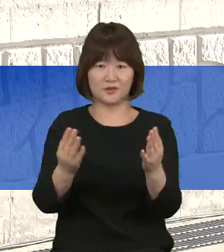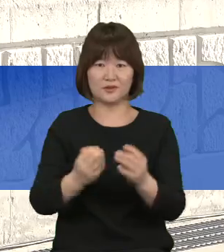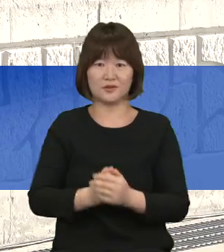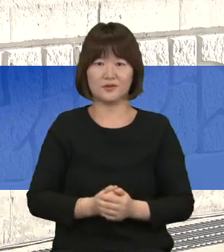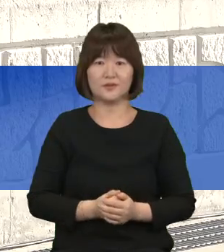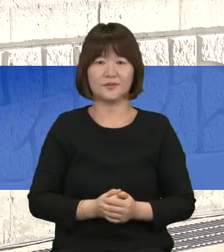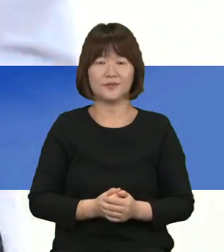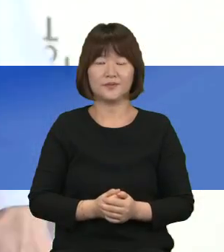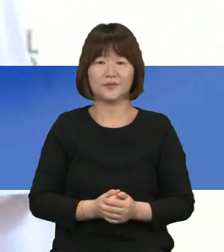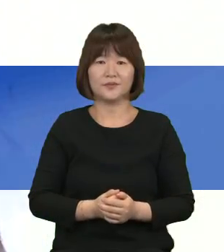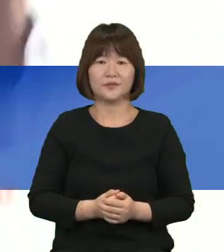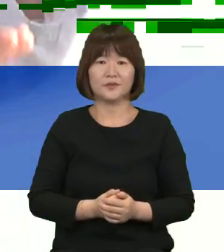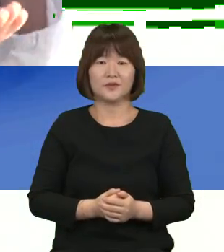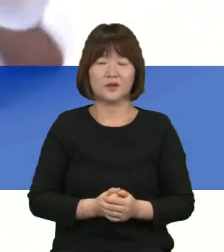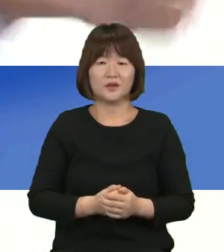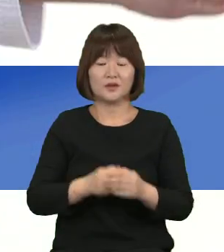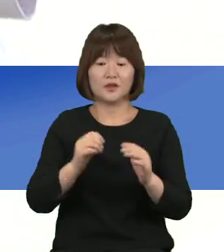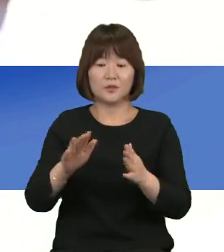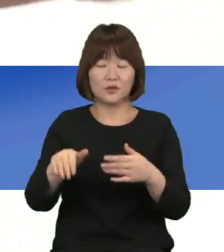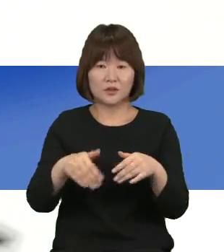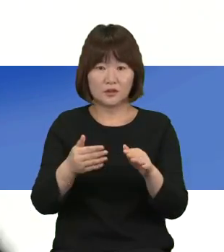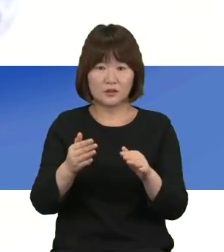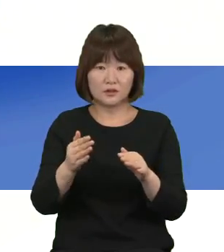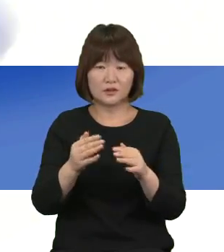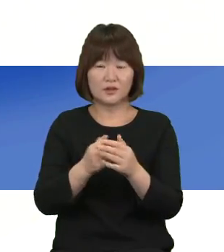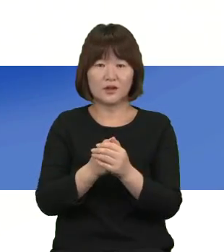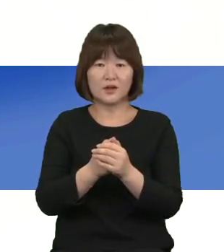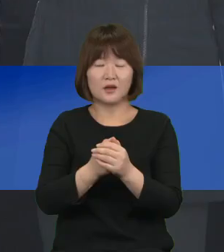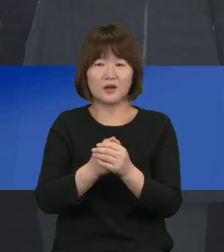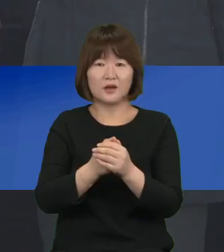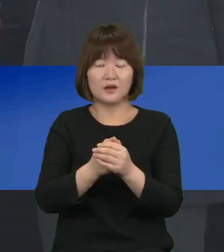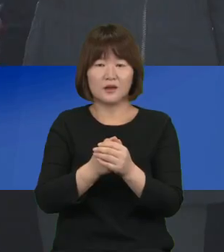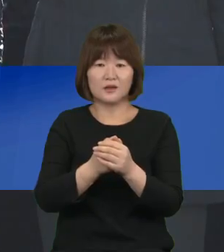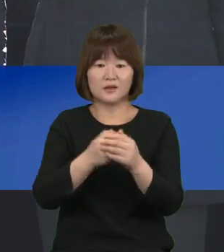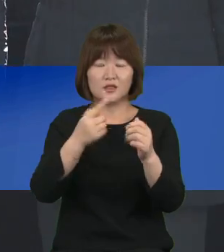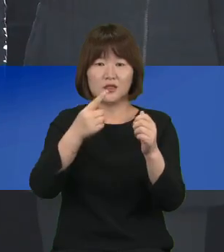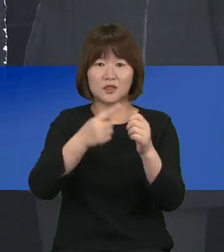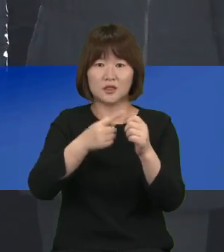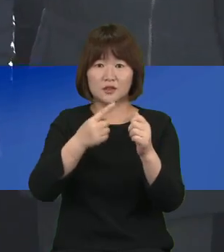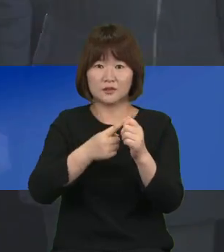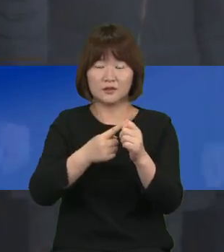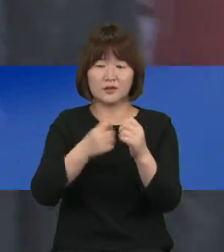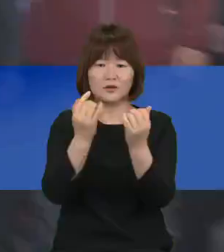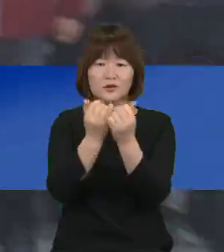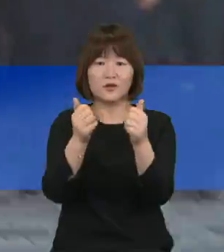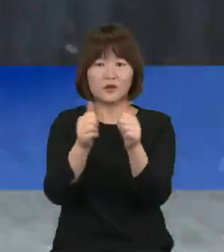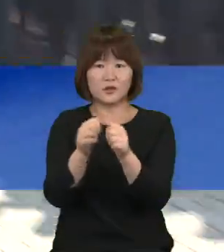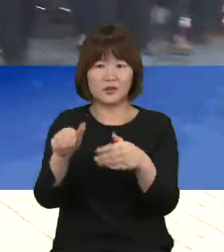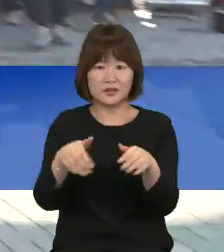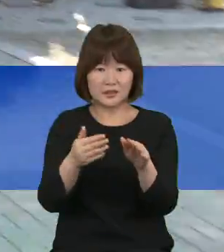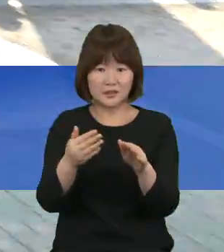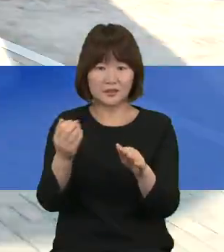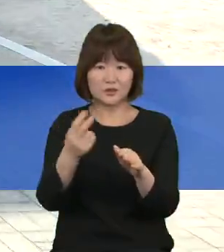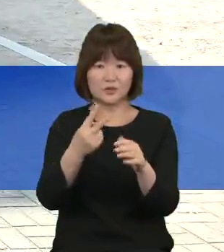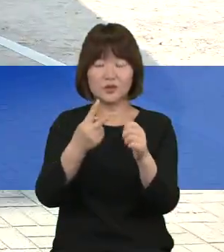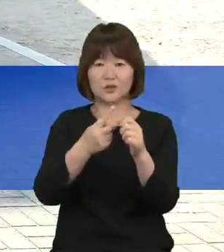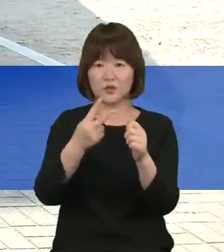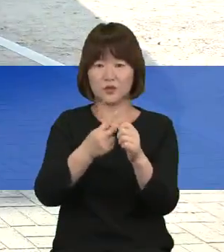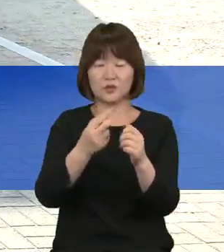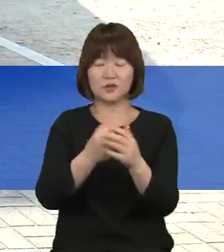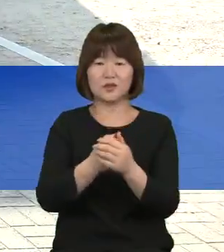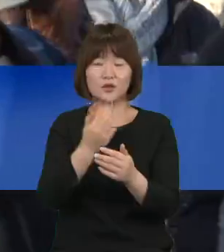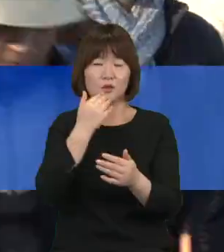축제를 개최했습니다. 이번 걷기 축제 코스는 호미반도 해안둘레길 코스 중 제1코스 연호랑